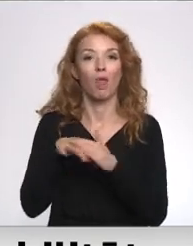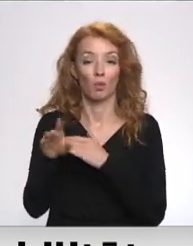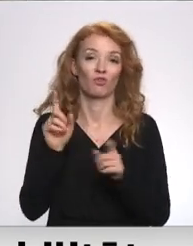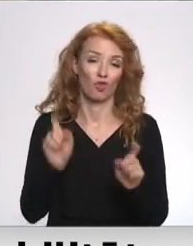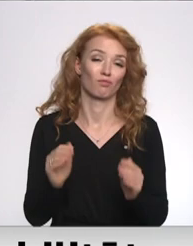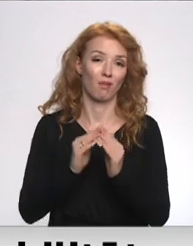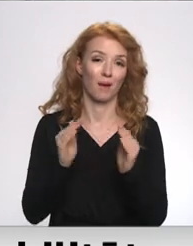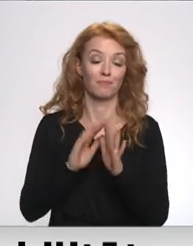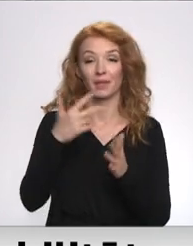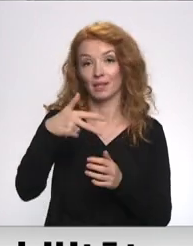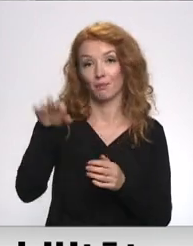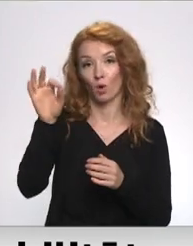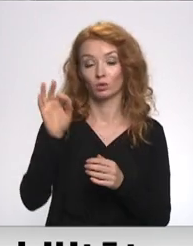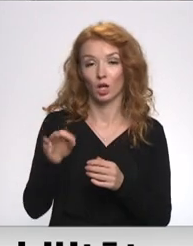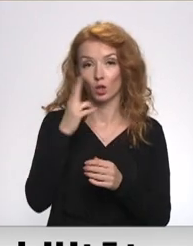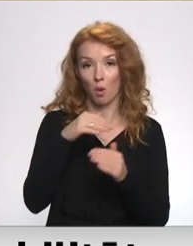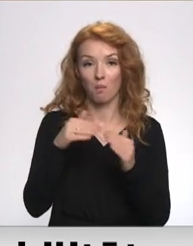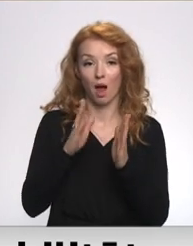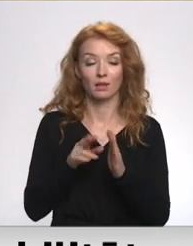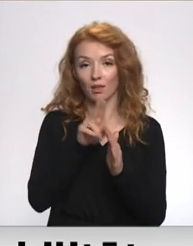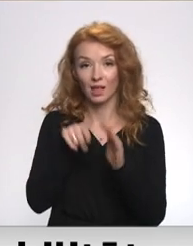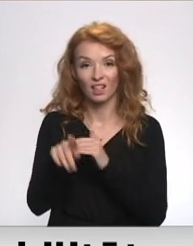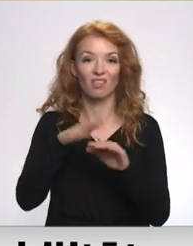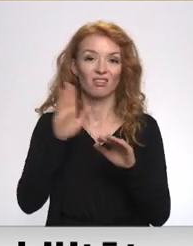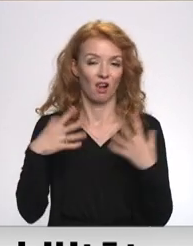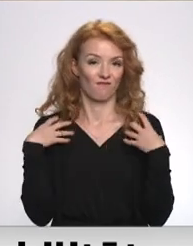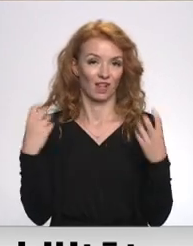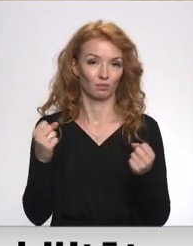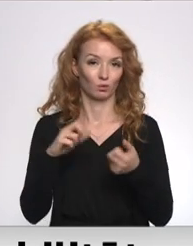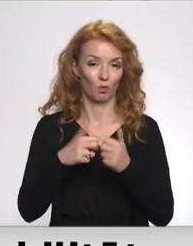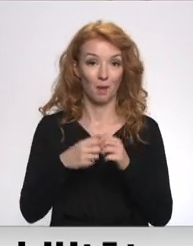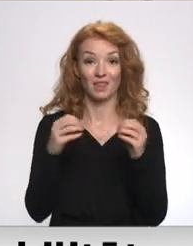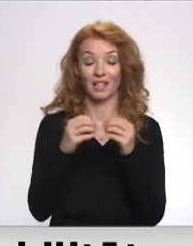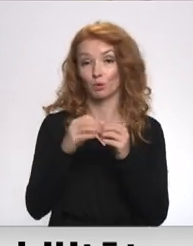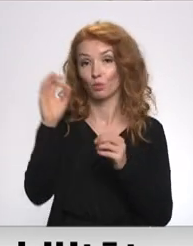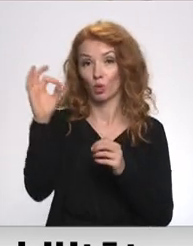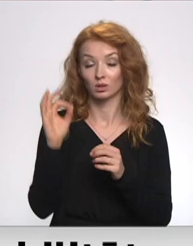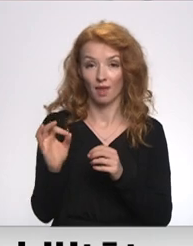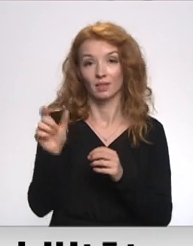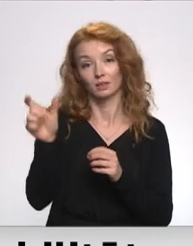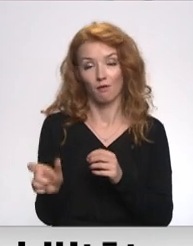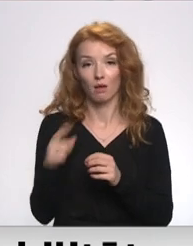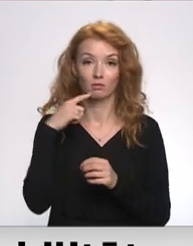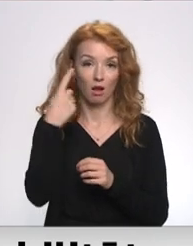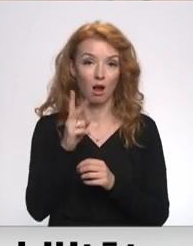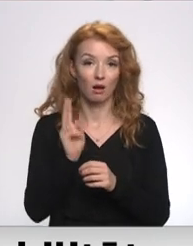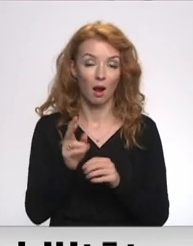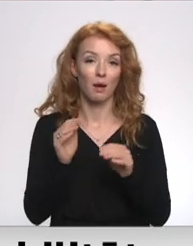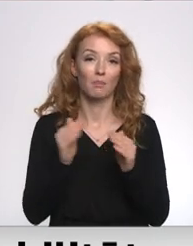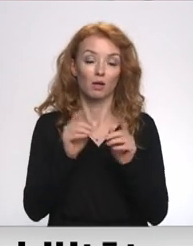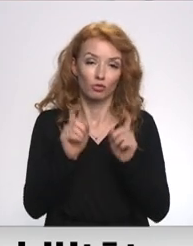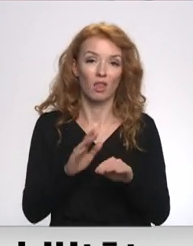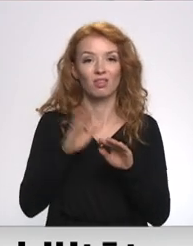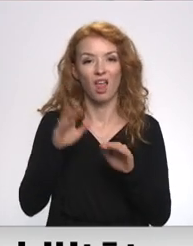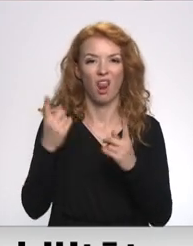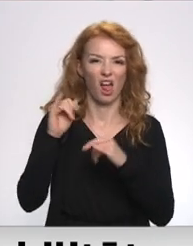kopumā 30% cilvēku no mājas neaizietu veselības problēmu dēļ. 10% gadījumu respondenti norādījuši, ka neatstāja mājas sliktos